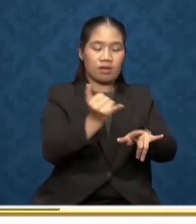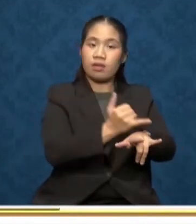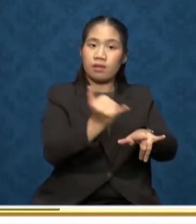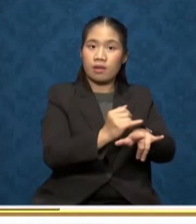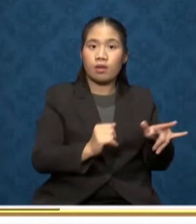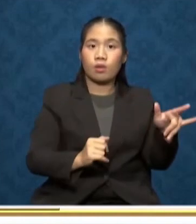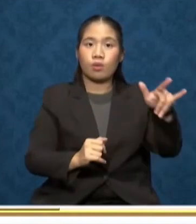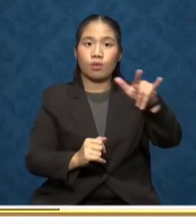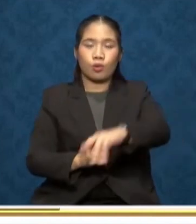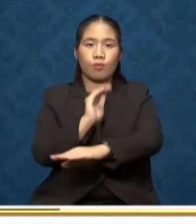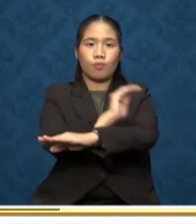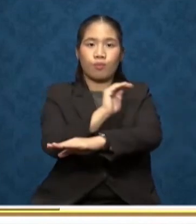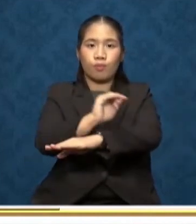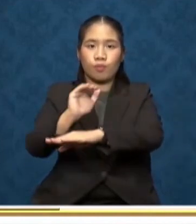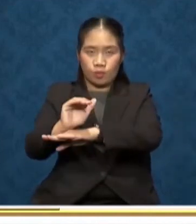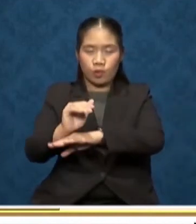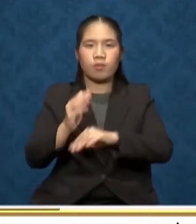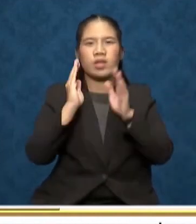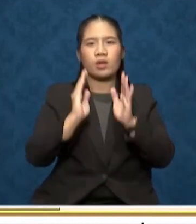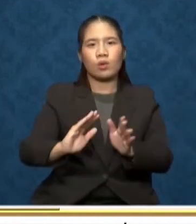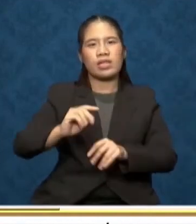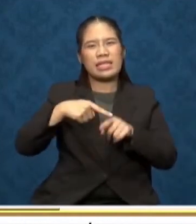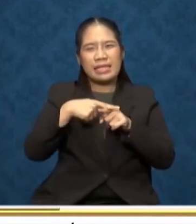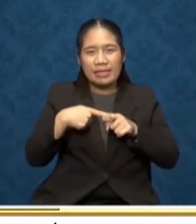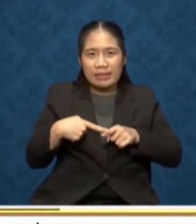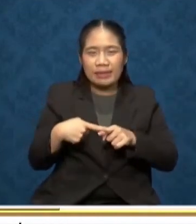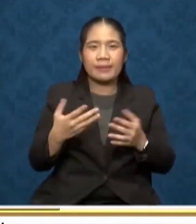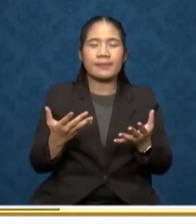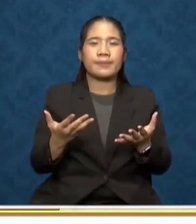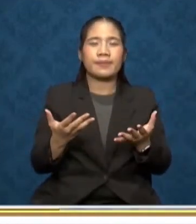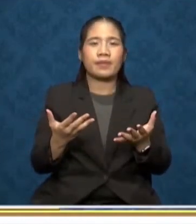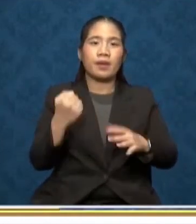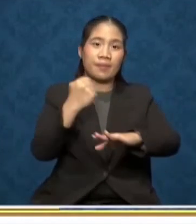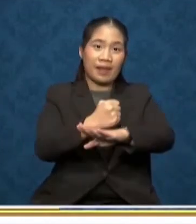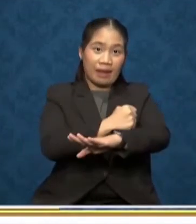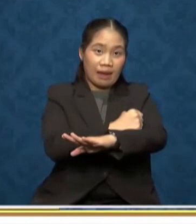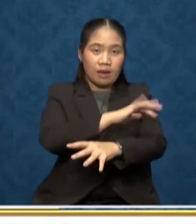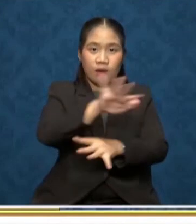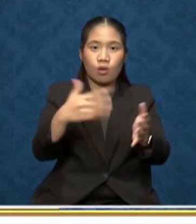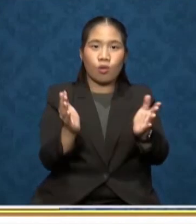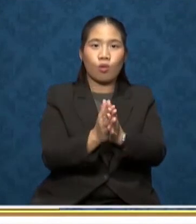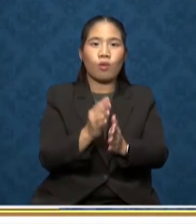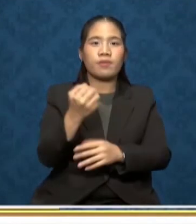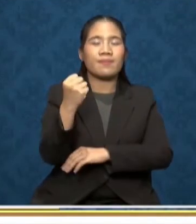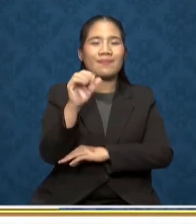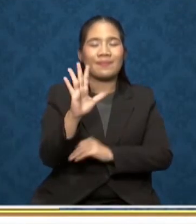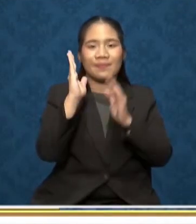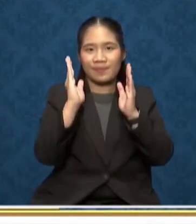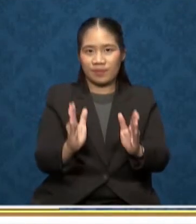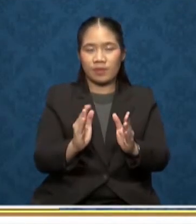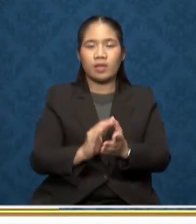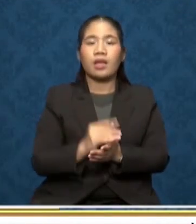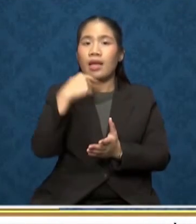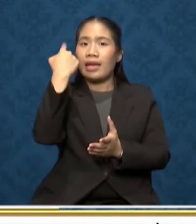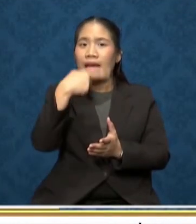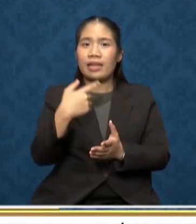จะมีผู้บาตเจ็บและก็รายงานกลมา 15 คนส่น